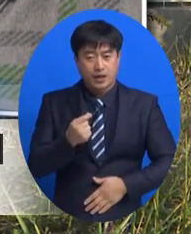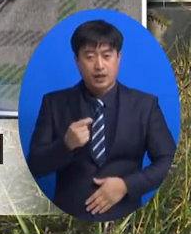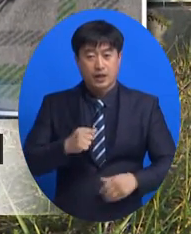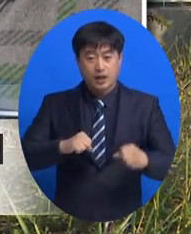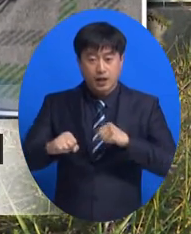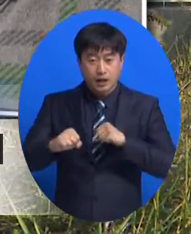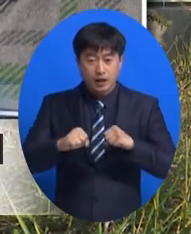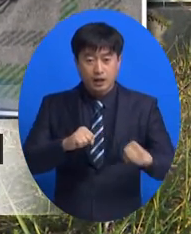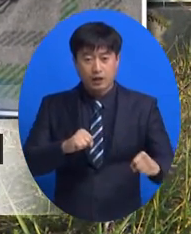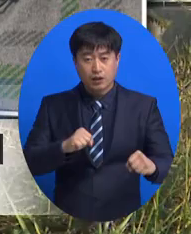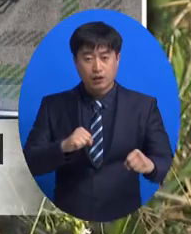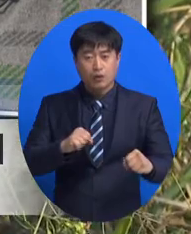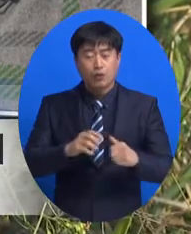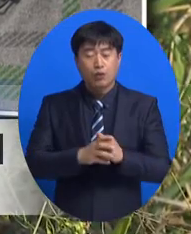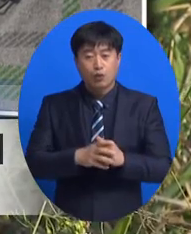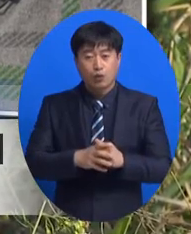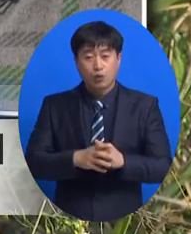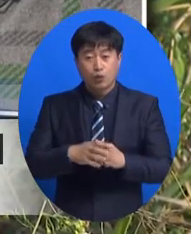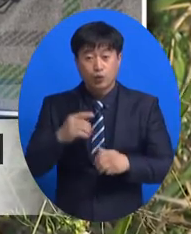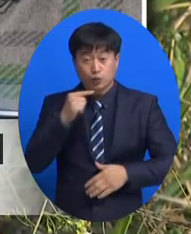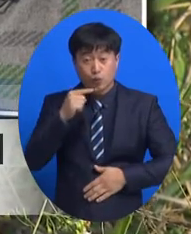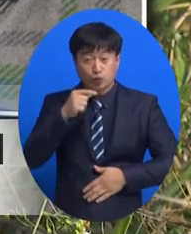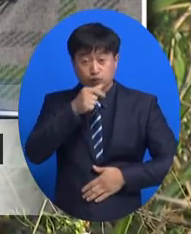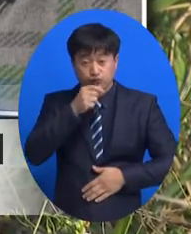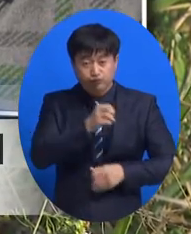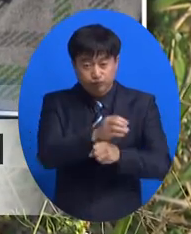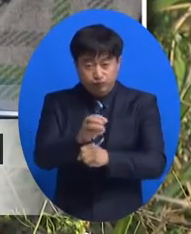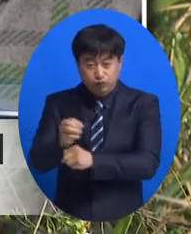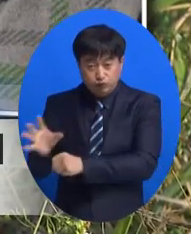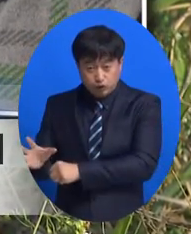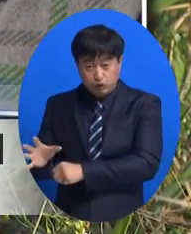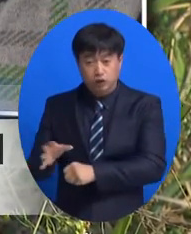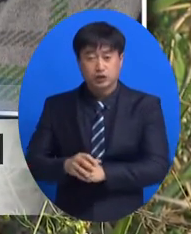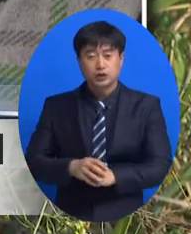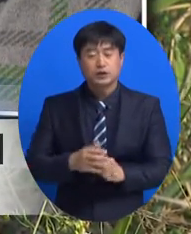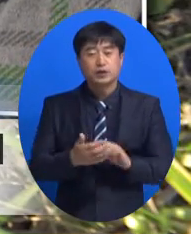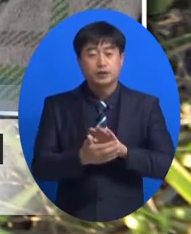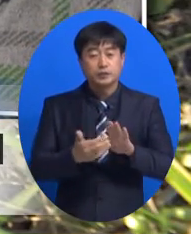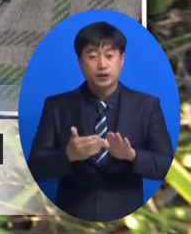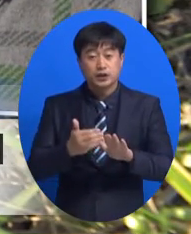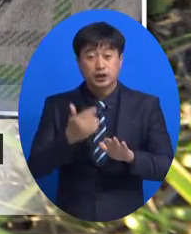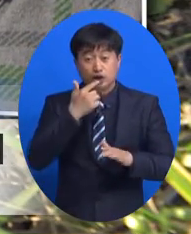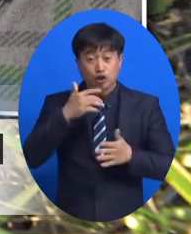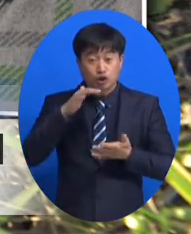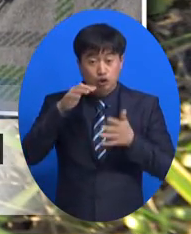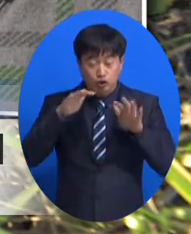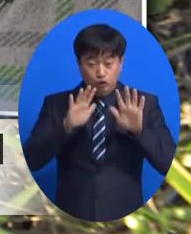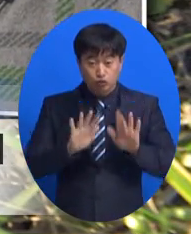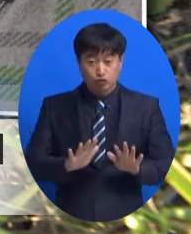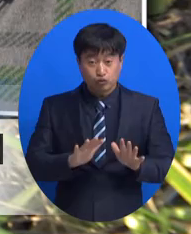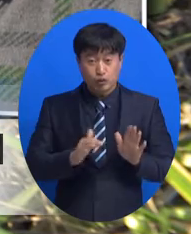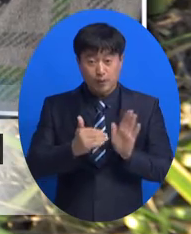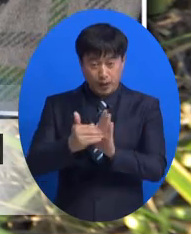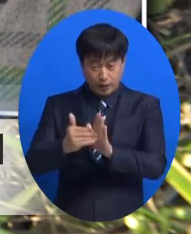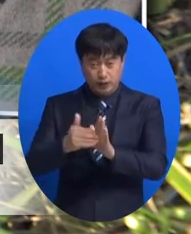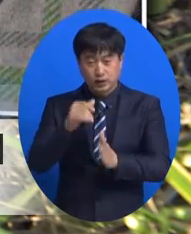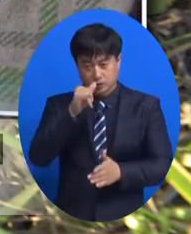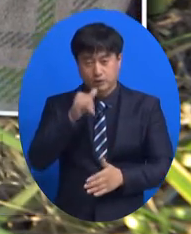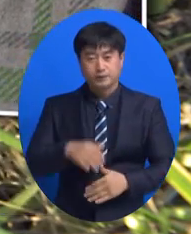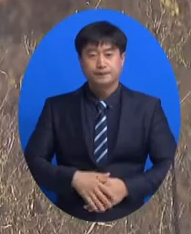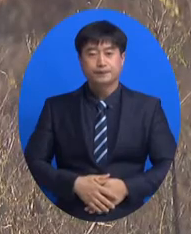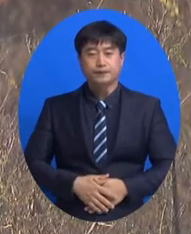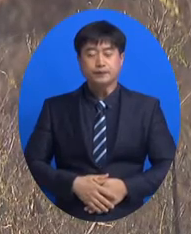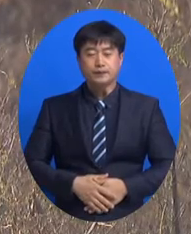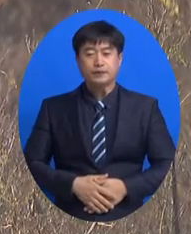신속히 연소분사 장치를 작동함으로써 재설 작업을 신속하게 진행하고